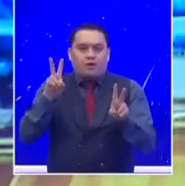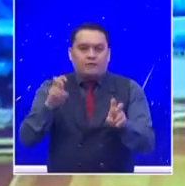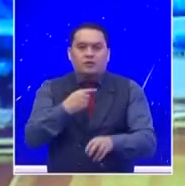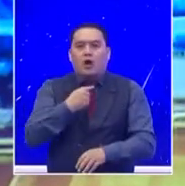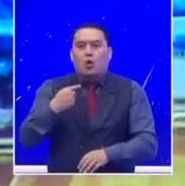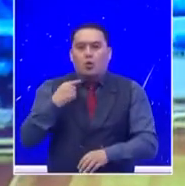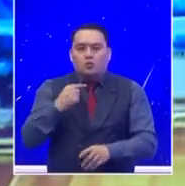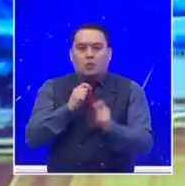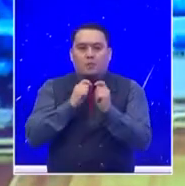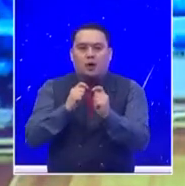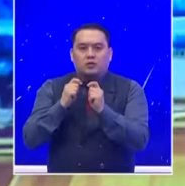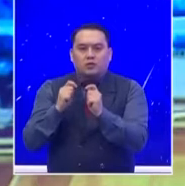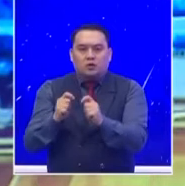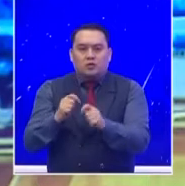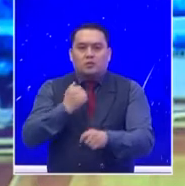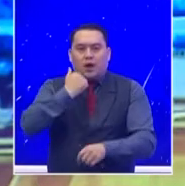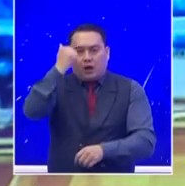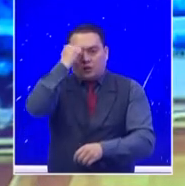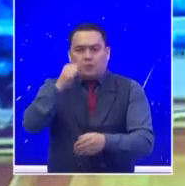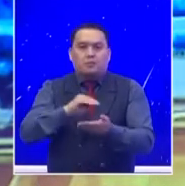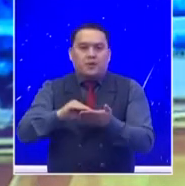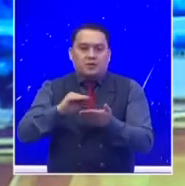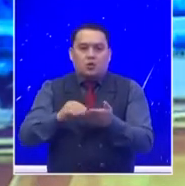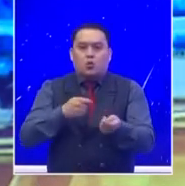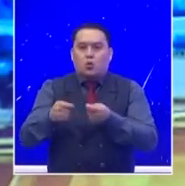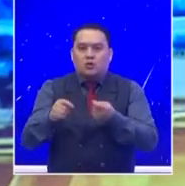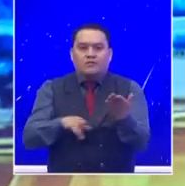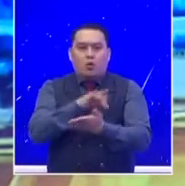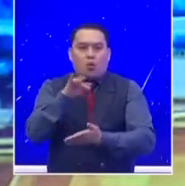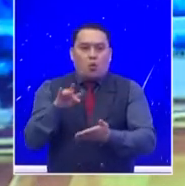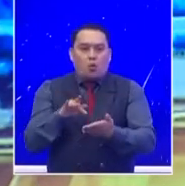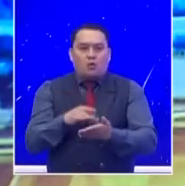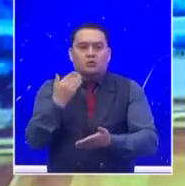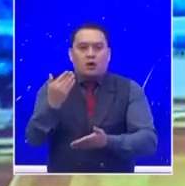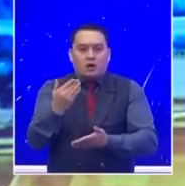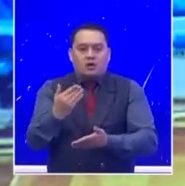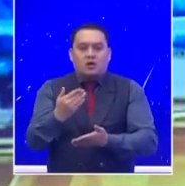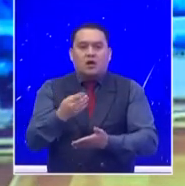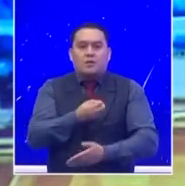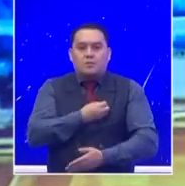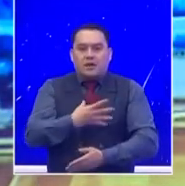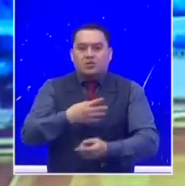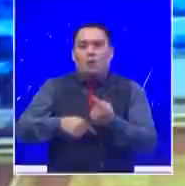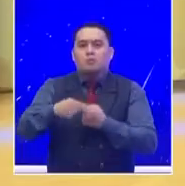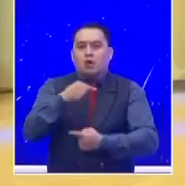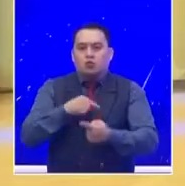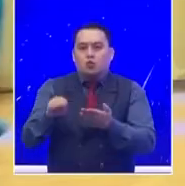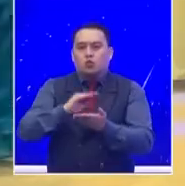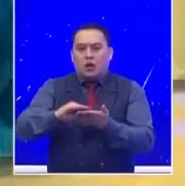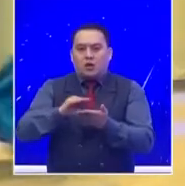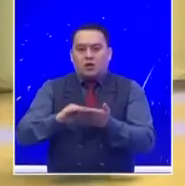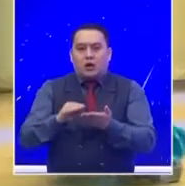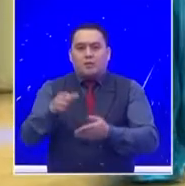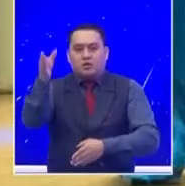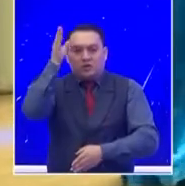Талдыкургана удостоились почетных грамот и благодарственных писем от руководства города. В их числе отмеченных меценаты, предприниматели, журналисты,